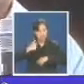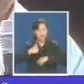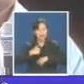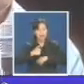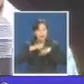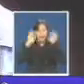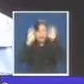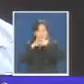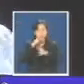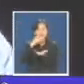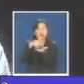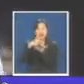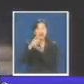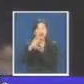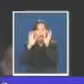มว่า